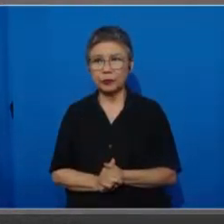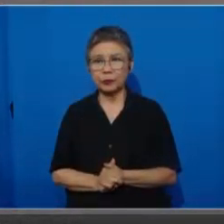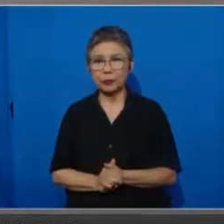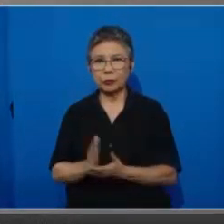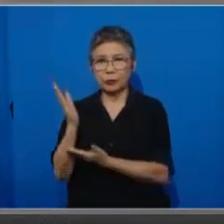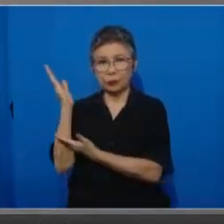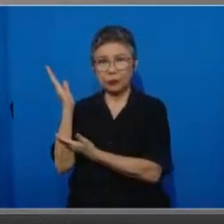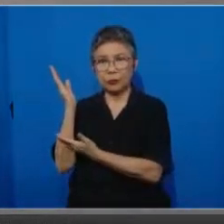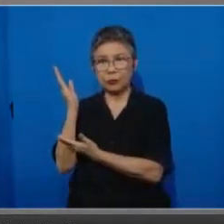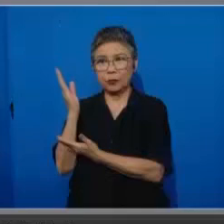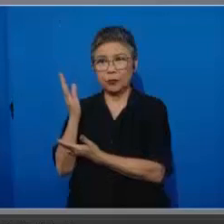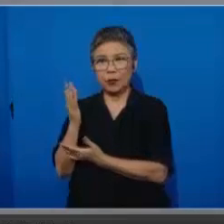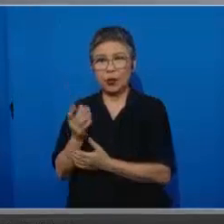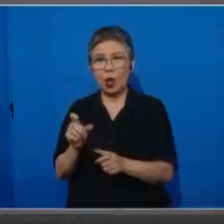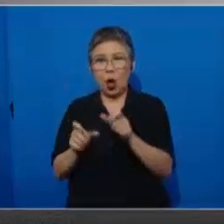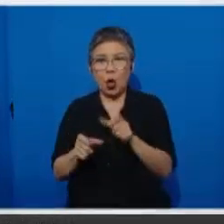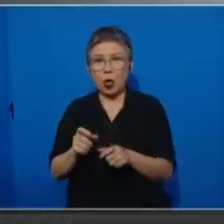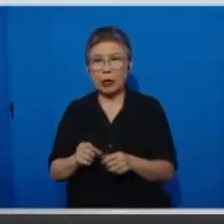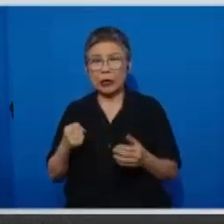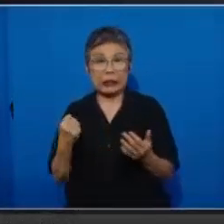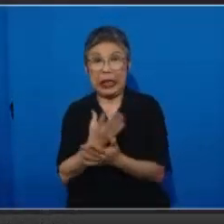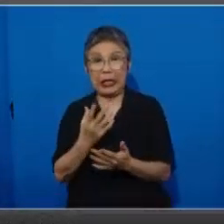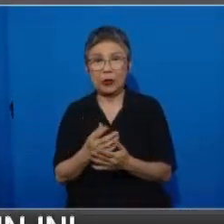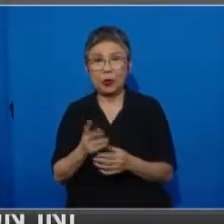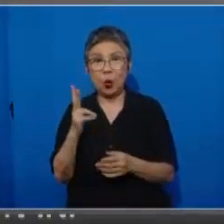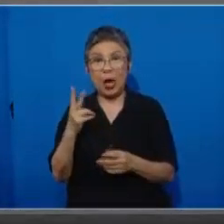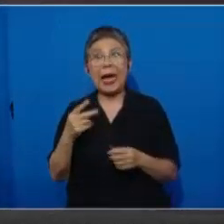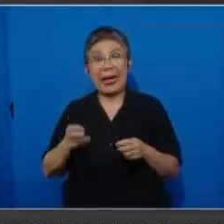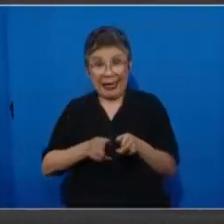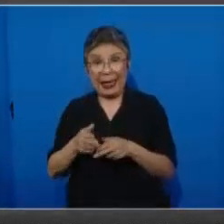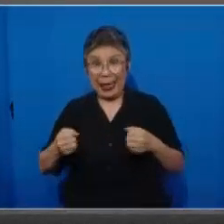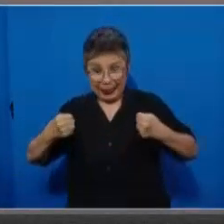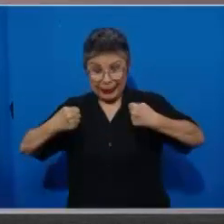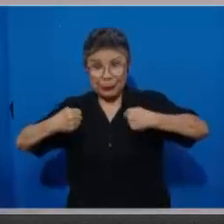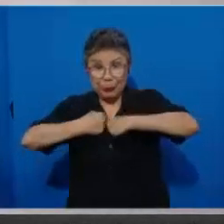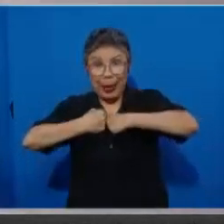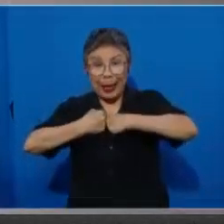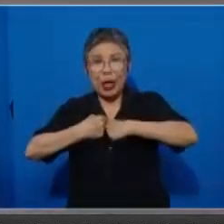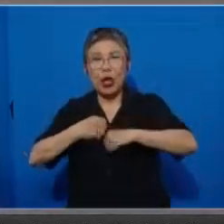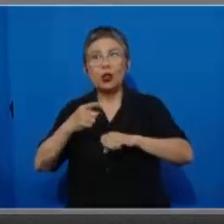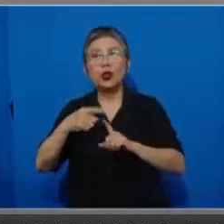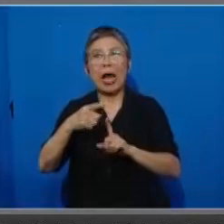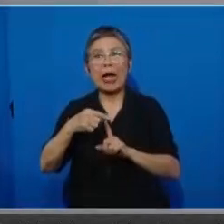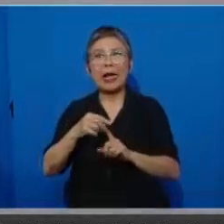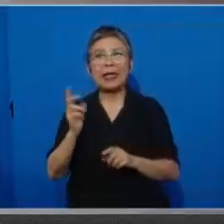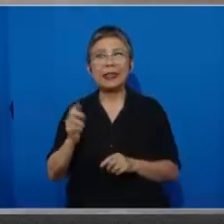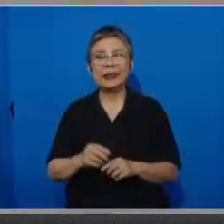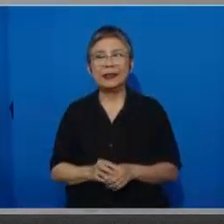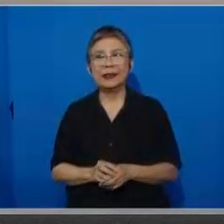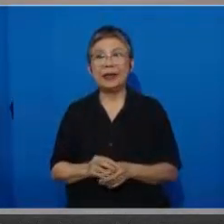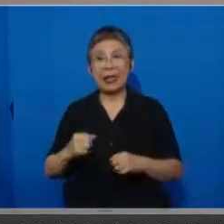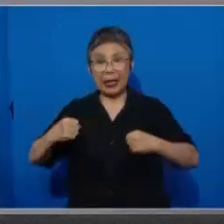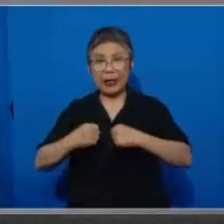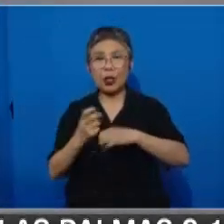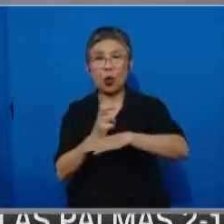Kamera amatir warga merekam sesaat setelah kejadian kecelakaan dua kereta, yakni kereta api Turangga relasi Surabaya Gubeng Bandung dan